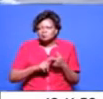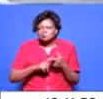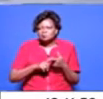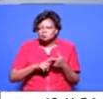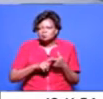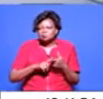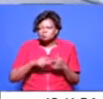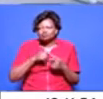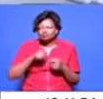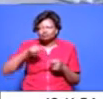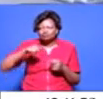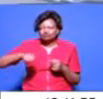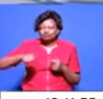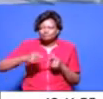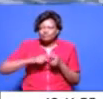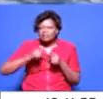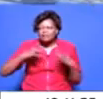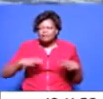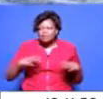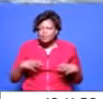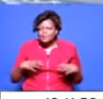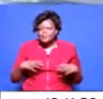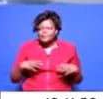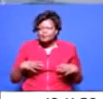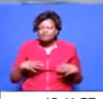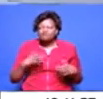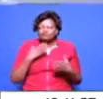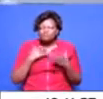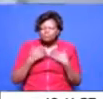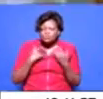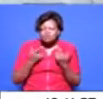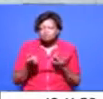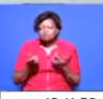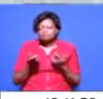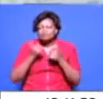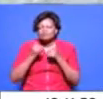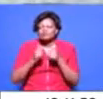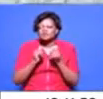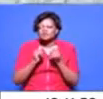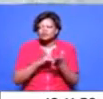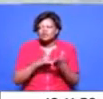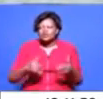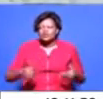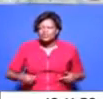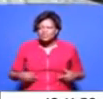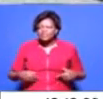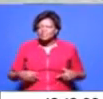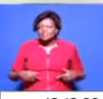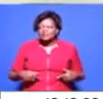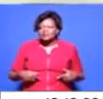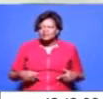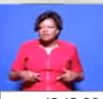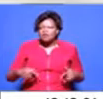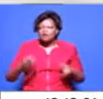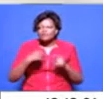Hivi sasa watu wengine wamekuwa na hamasa kubwa kuhusu mchezo huo, wakiwemo vijana. Kuanzia